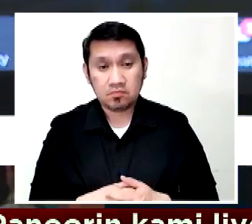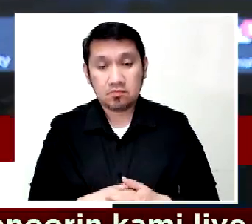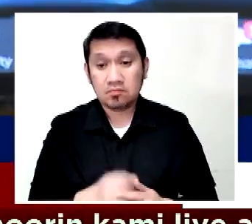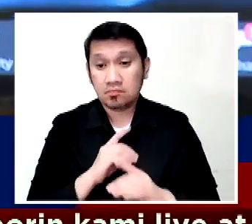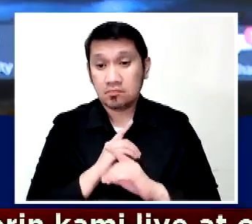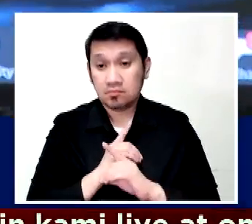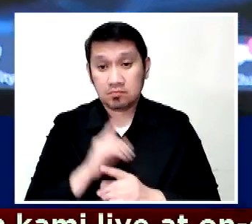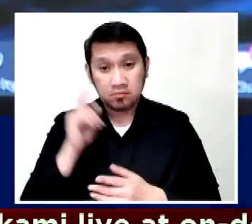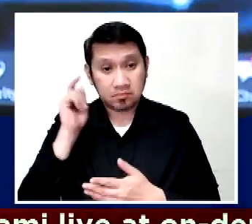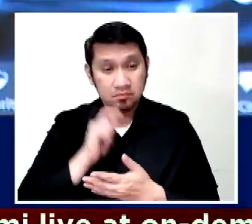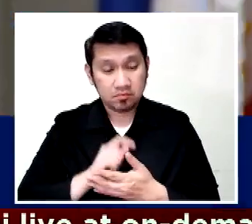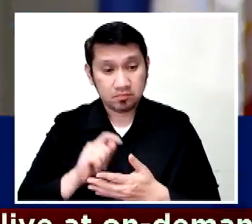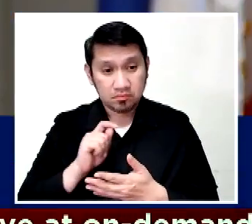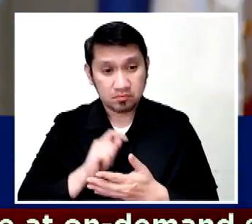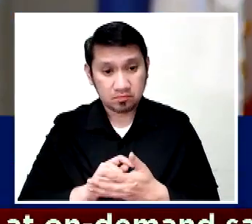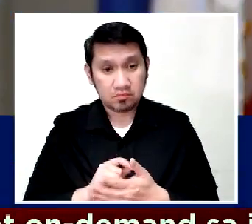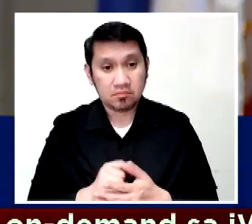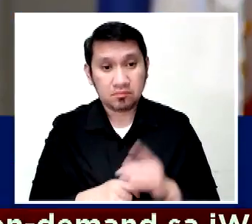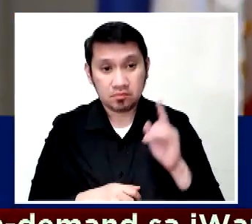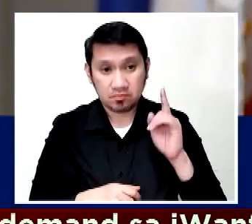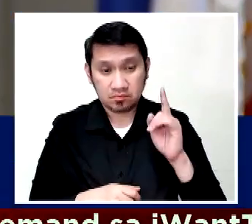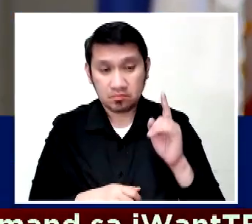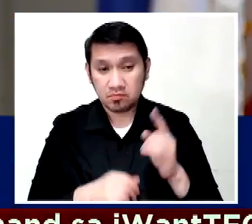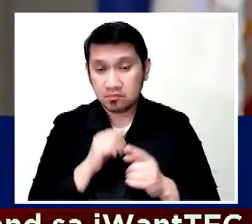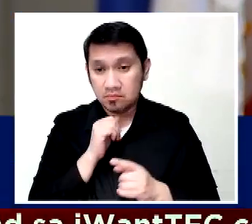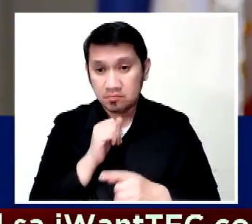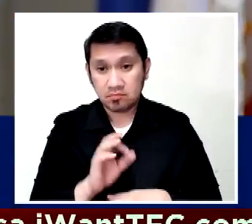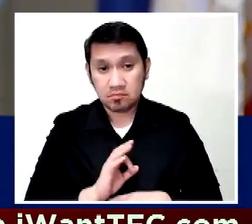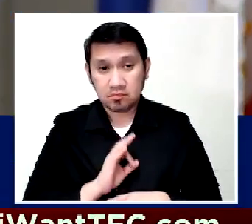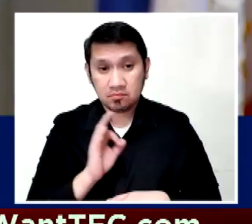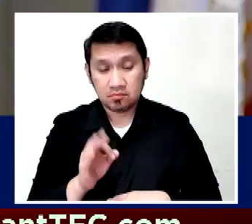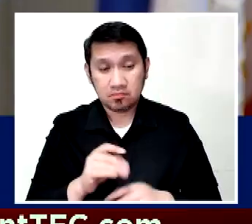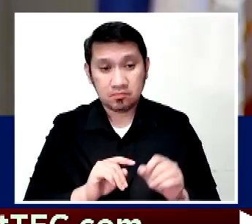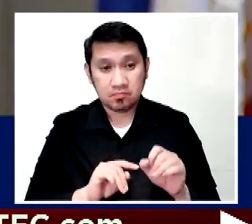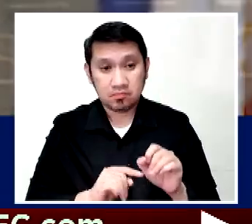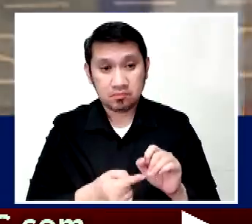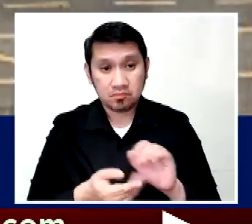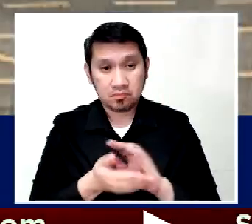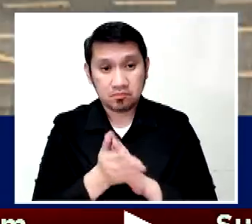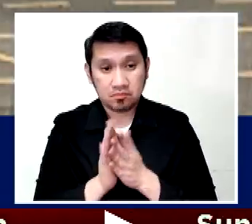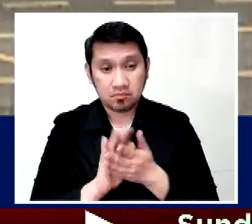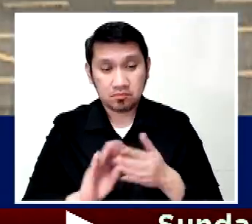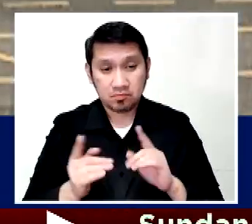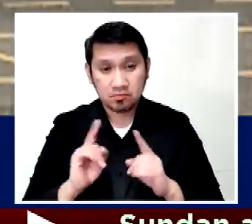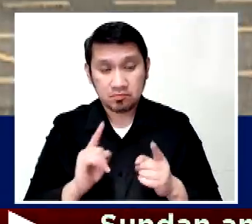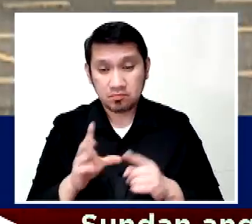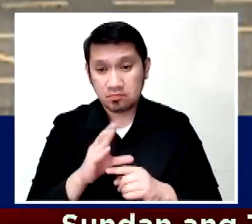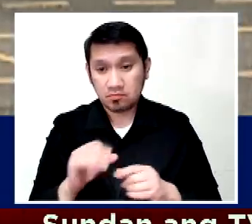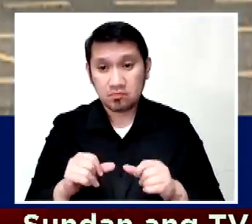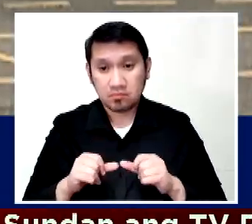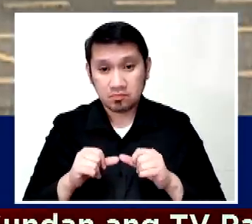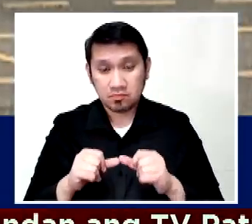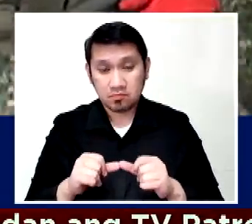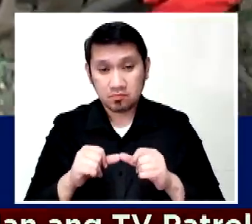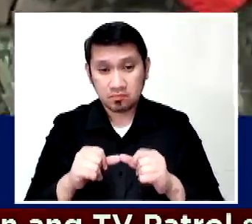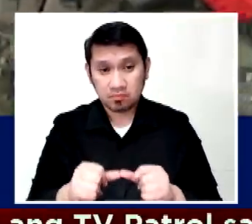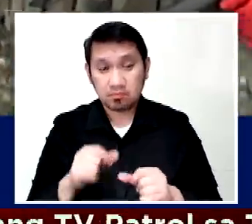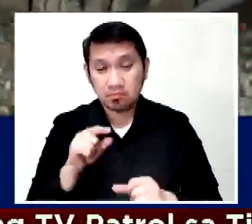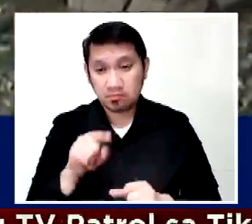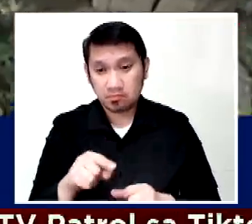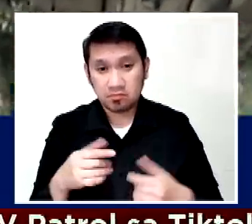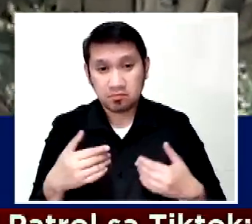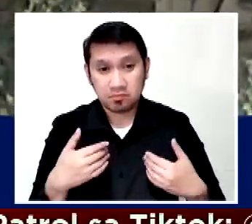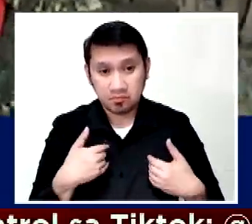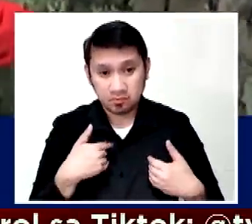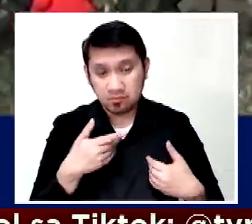Secretary Gilberto Chodoro Jr. na hindi pa formal na nagsisimula ang peace talks at tuloy pa rin ang mga law enforcement operations